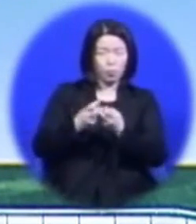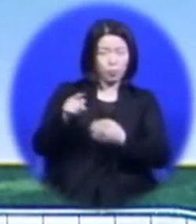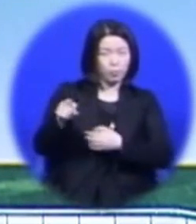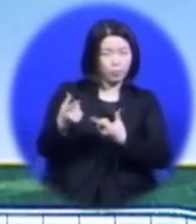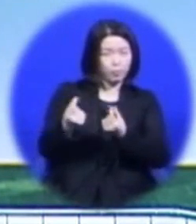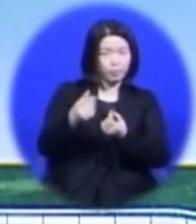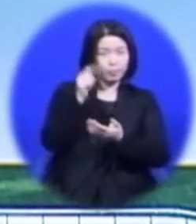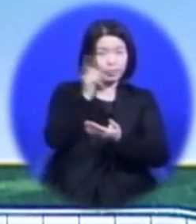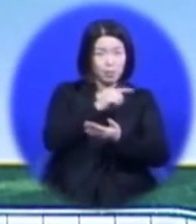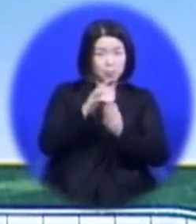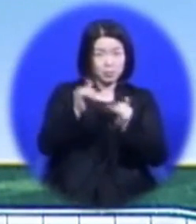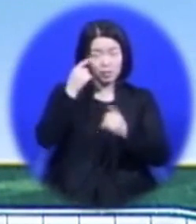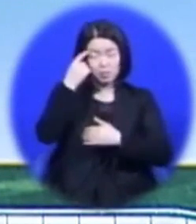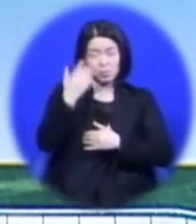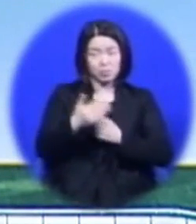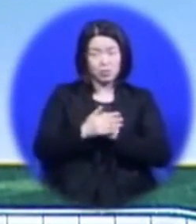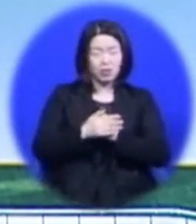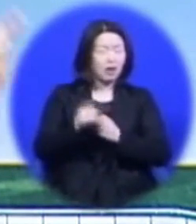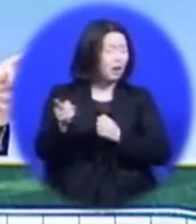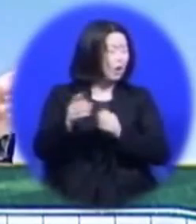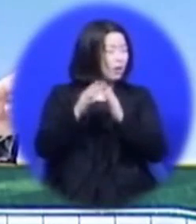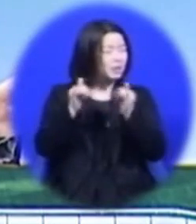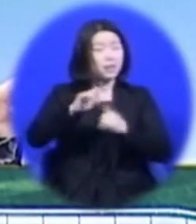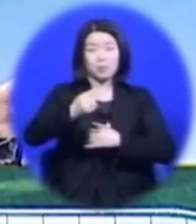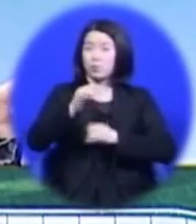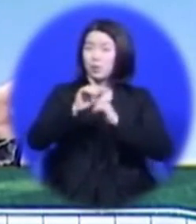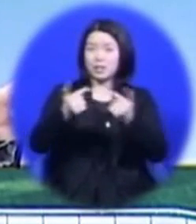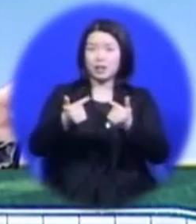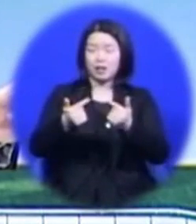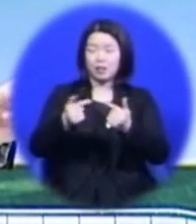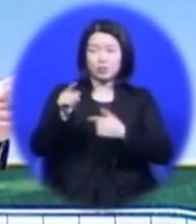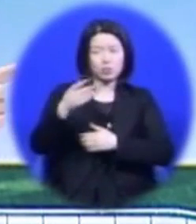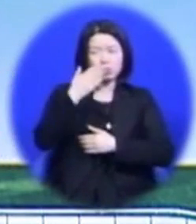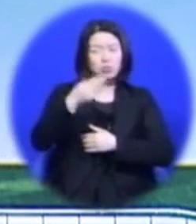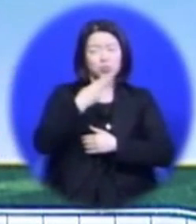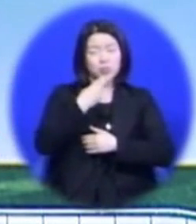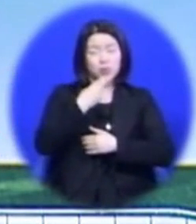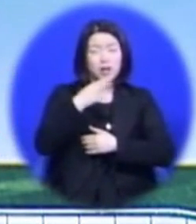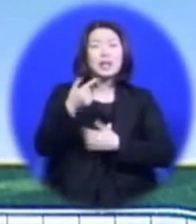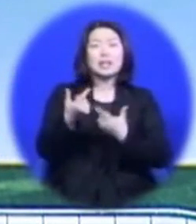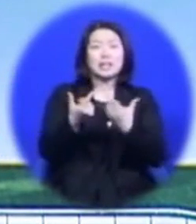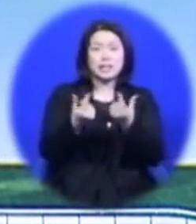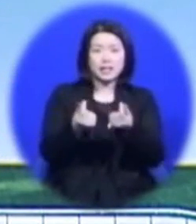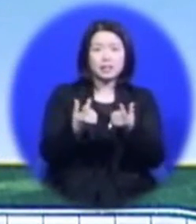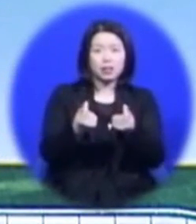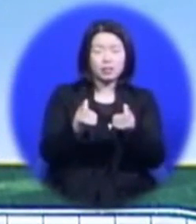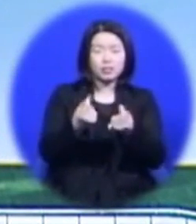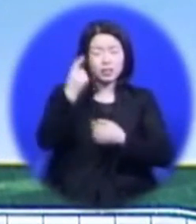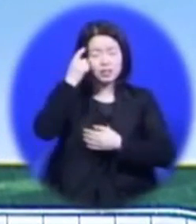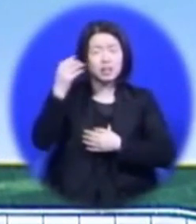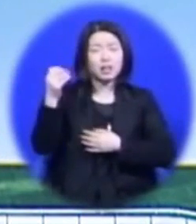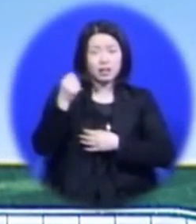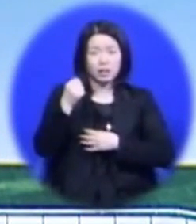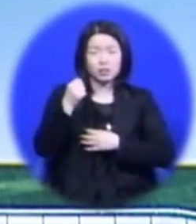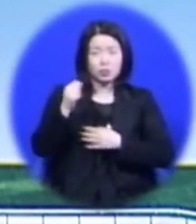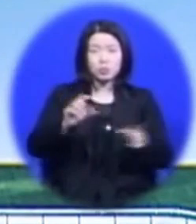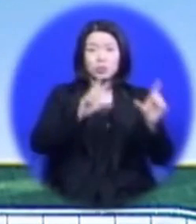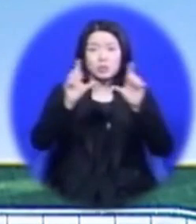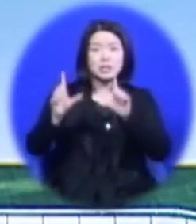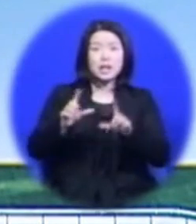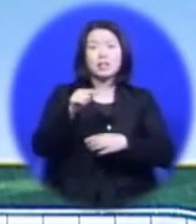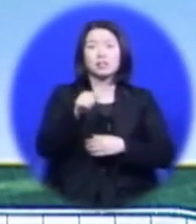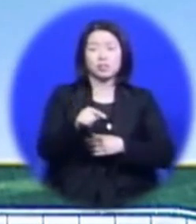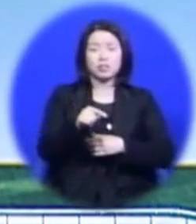있어? 사람도 아니야. 어떻게 저럴 수 있어? 그렇게 사는 것이 바로